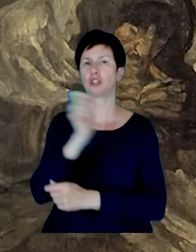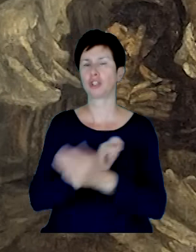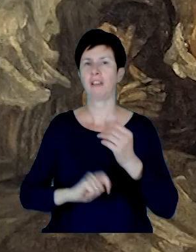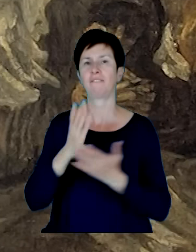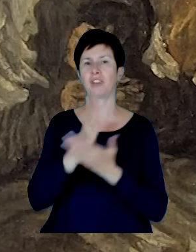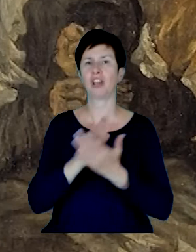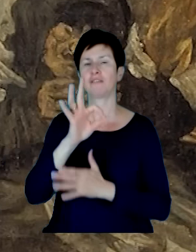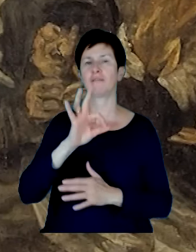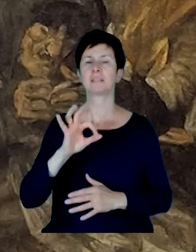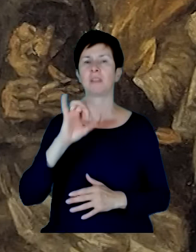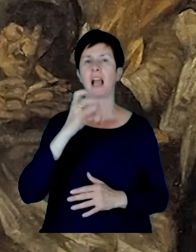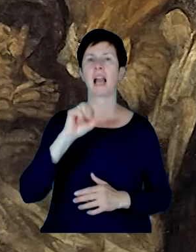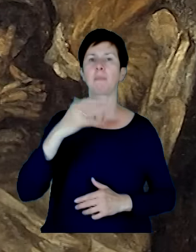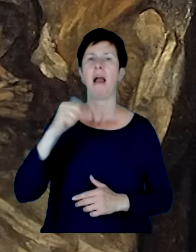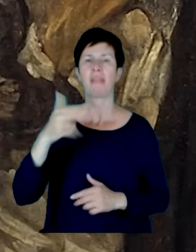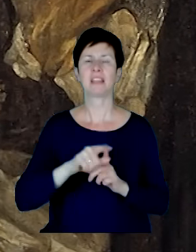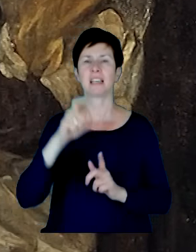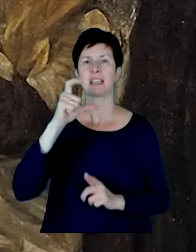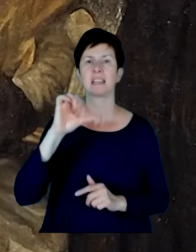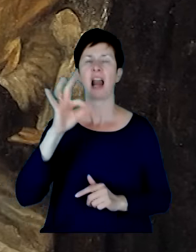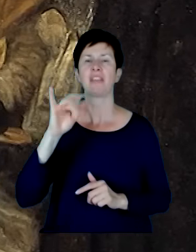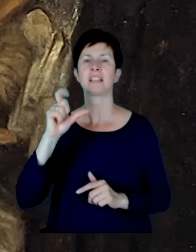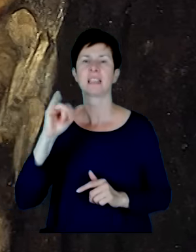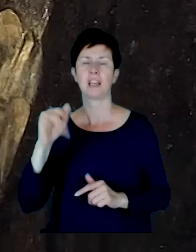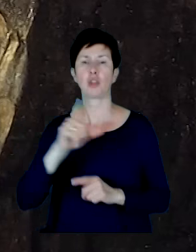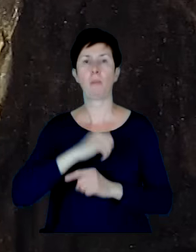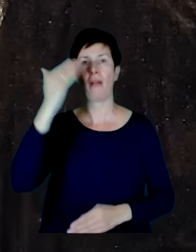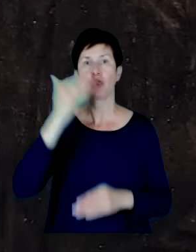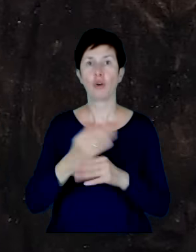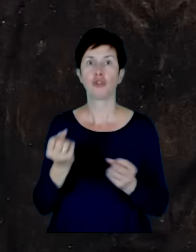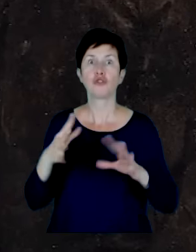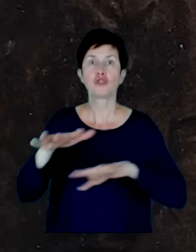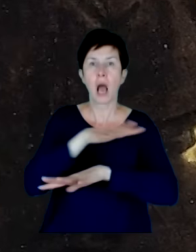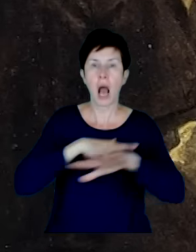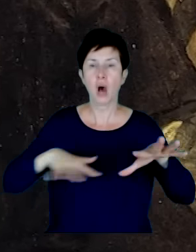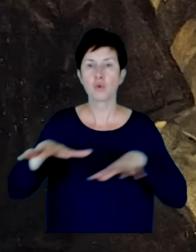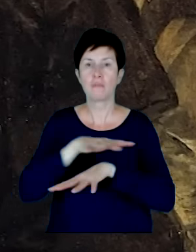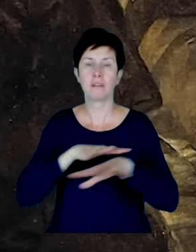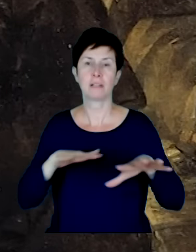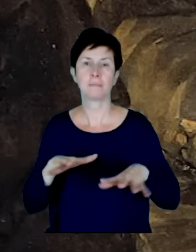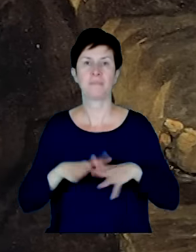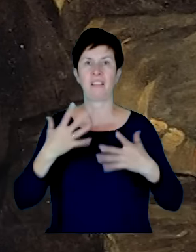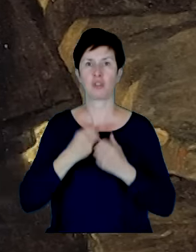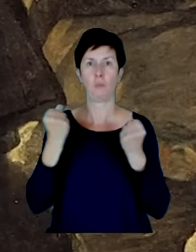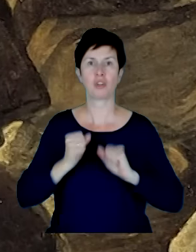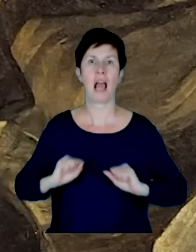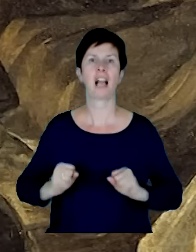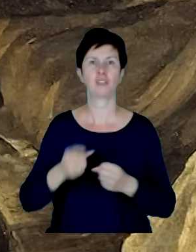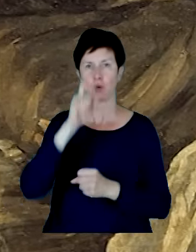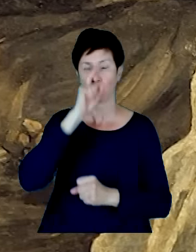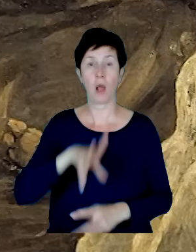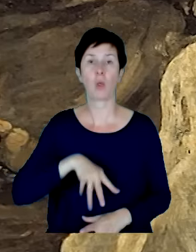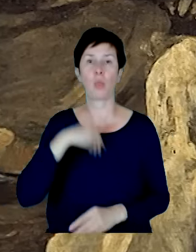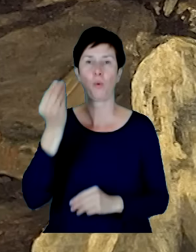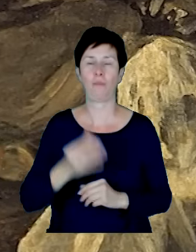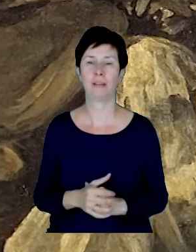i celtyckich była to jak wierzono noc czarów nekromancji i wzmożonej aktywności złych duchów